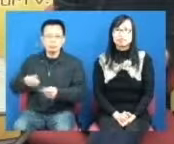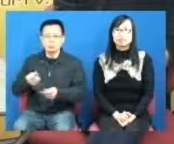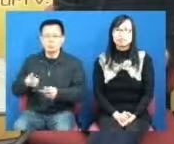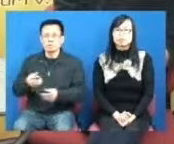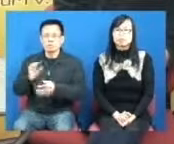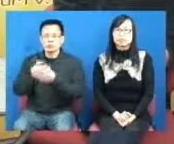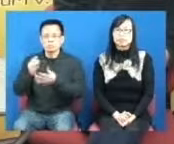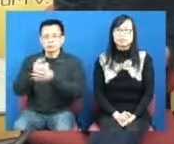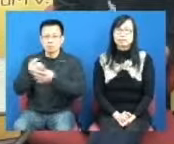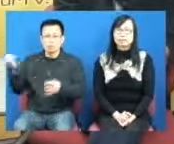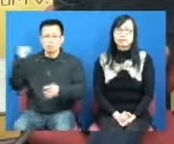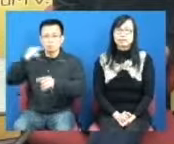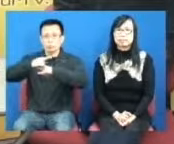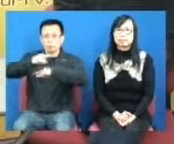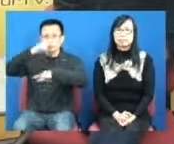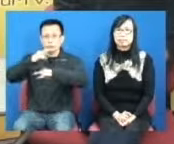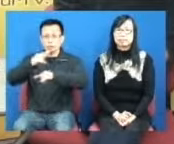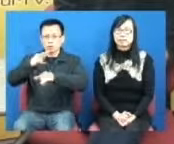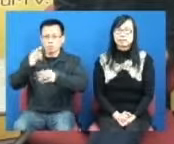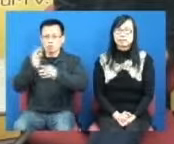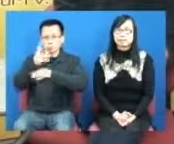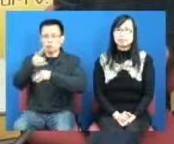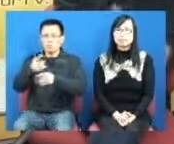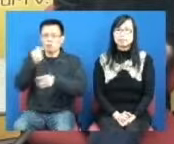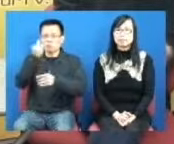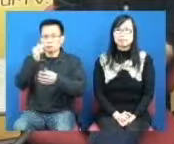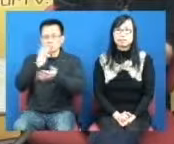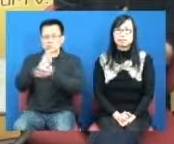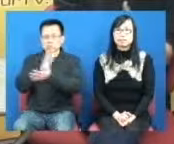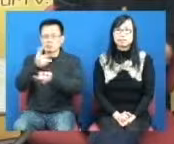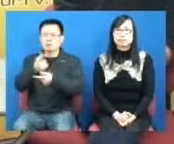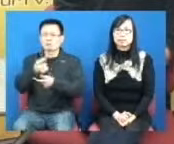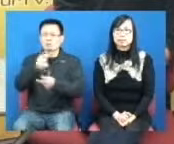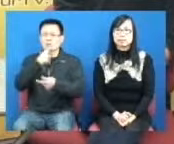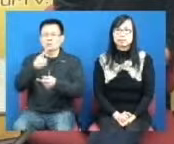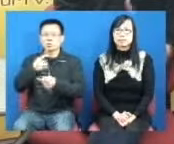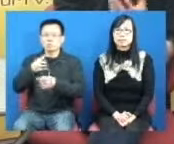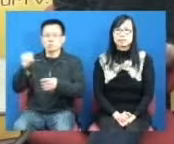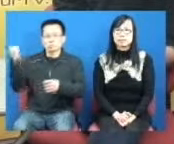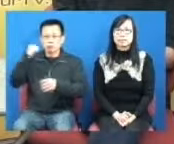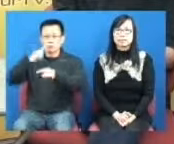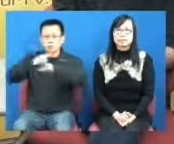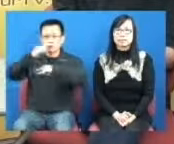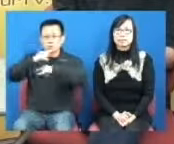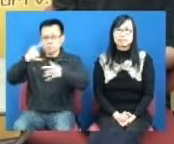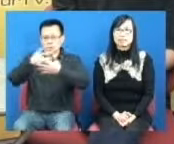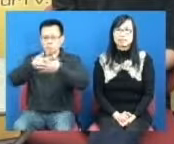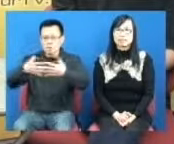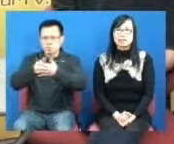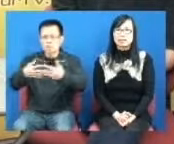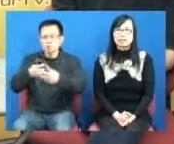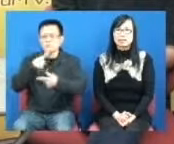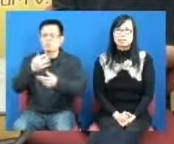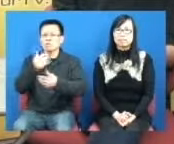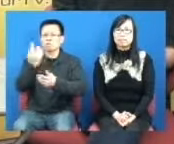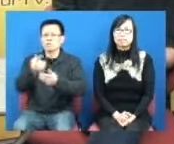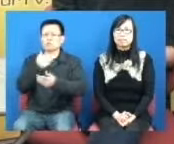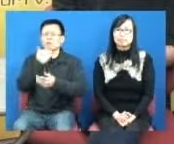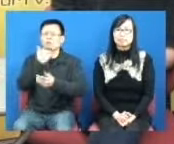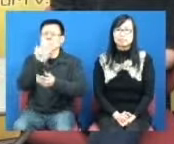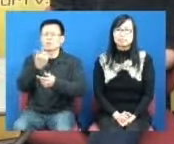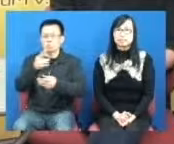在對上剛剛過了十周年的時候其實社會應該都對強積金這個制度是幾有意見究竟是不是一個